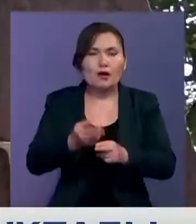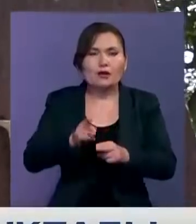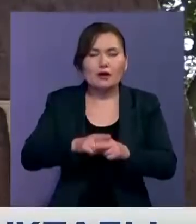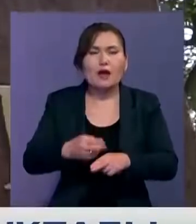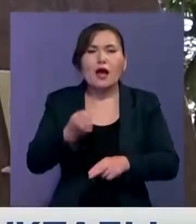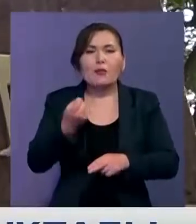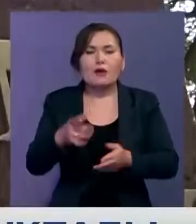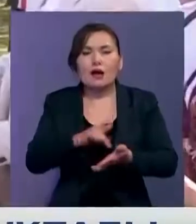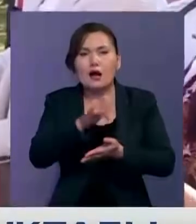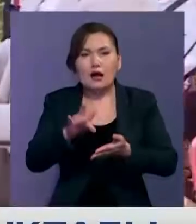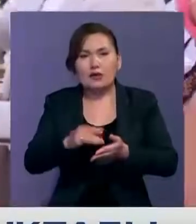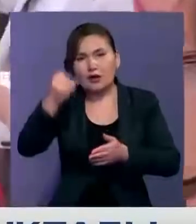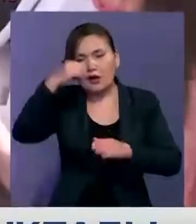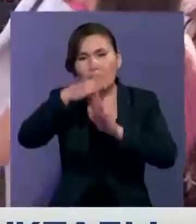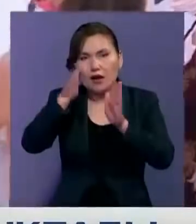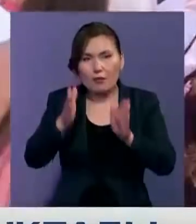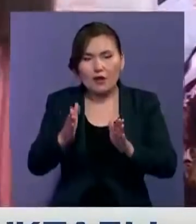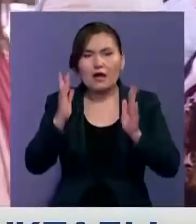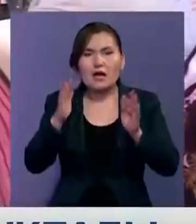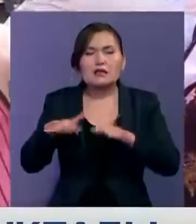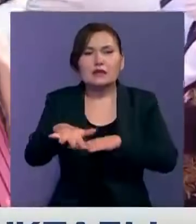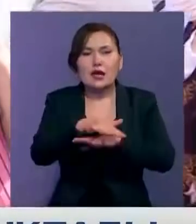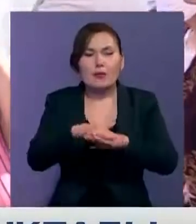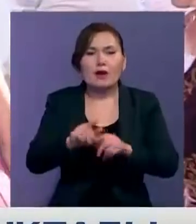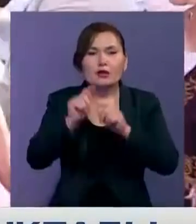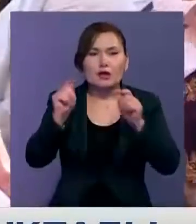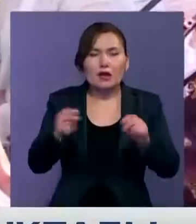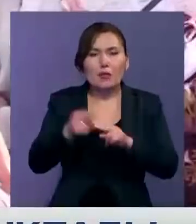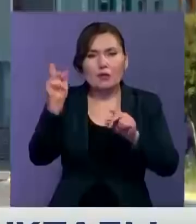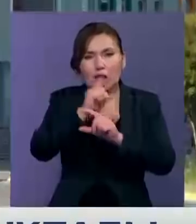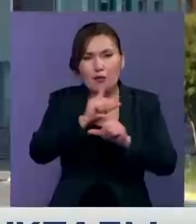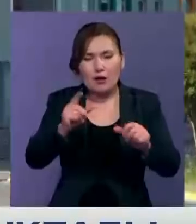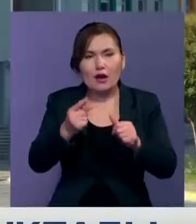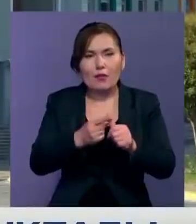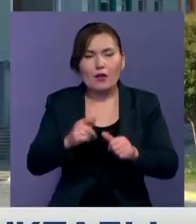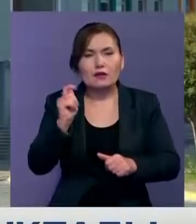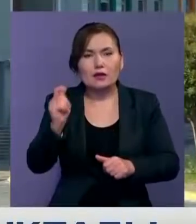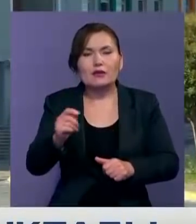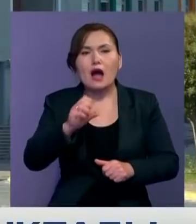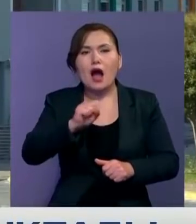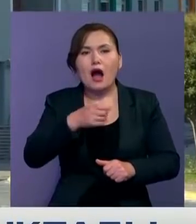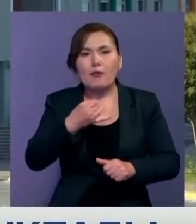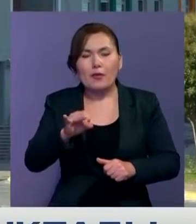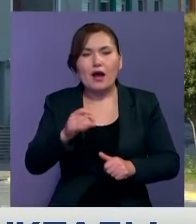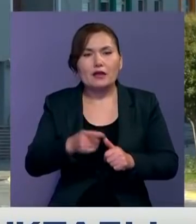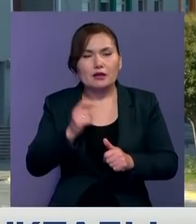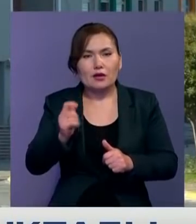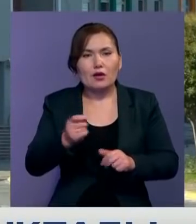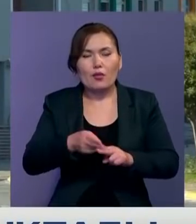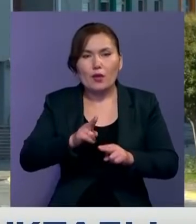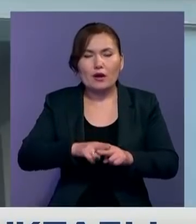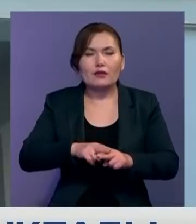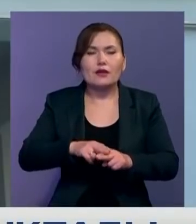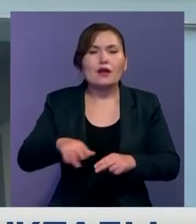қалада ақын пиюсті мен саябақ ашылған. Ыстамбұлдағы орта білім ошақтарының бірі Абай Құнанбайұлы атында. Жуырда осы